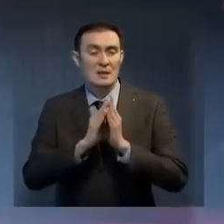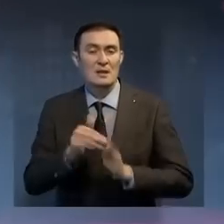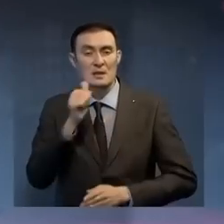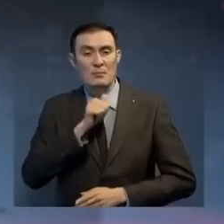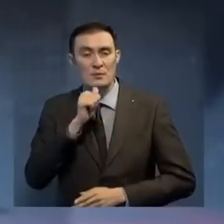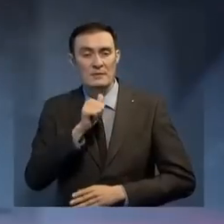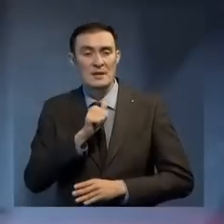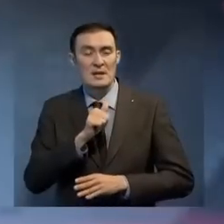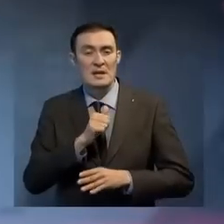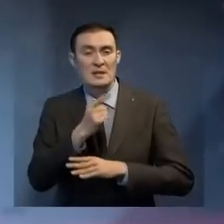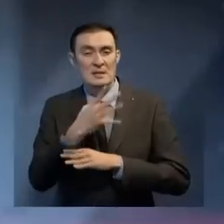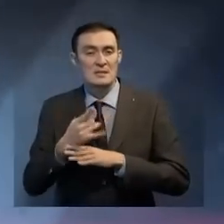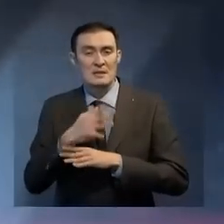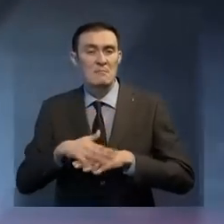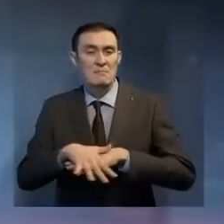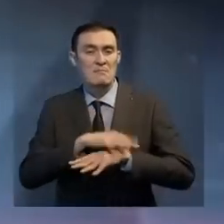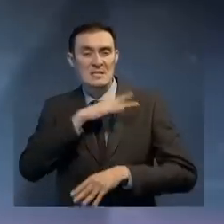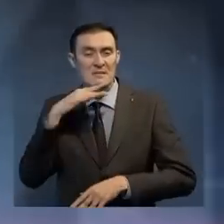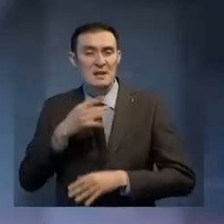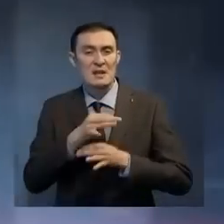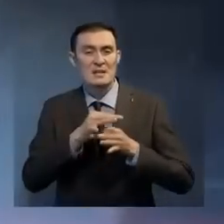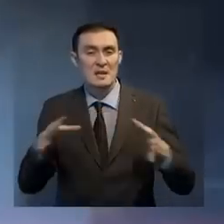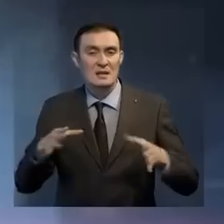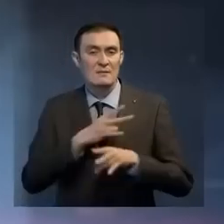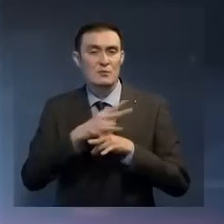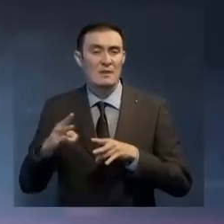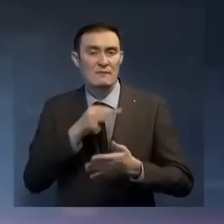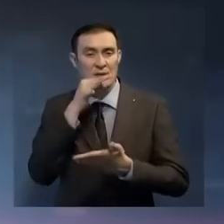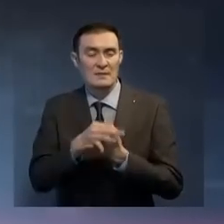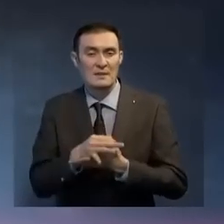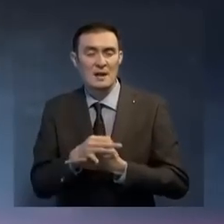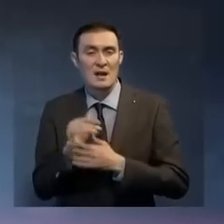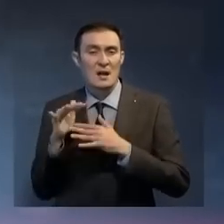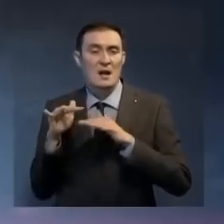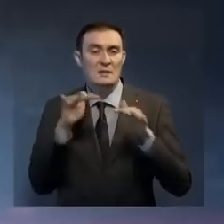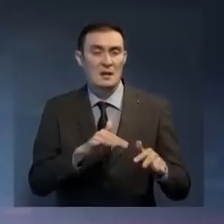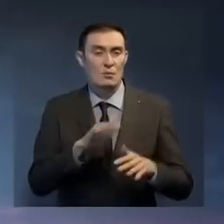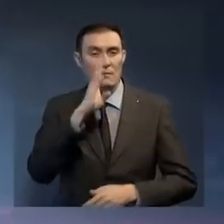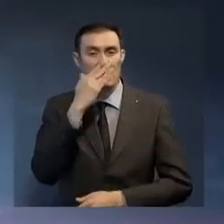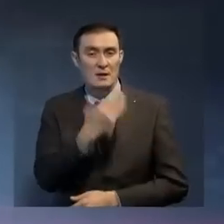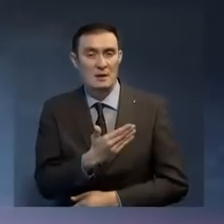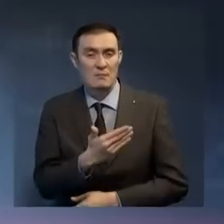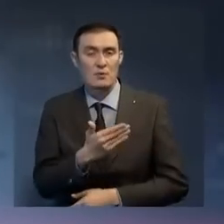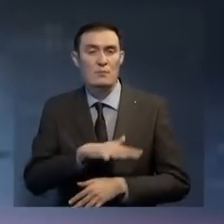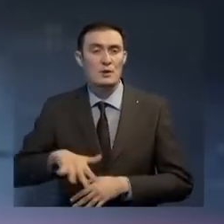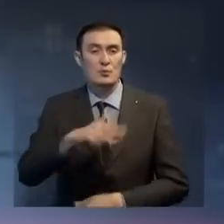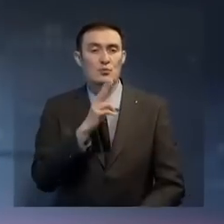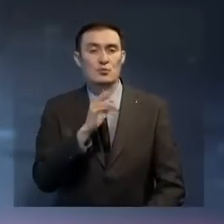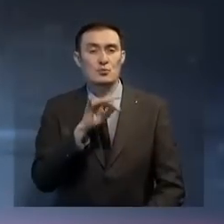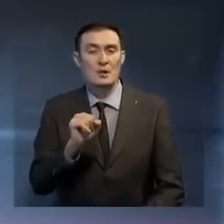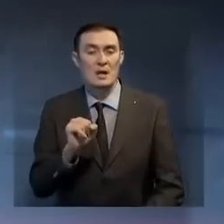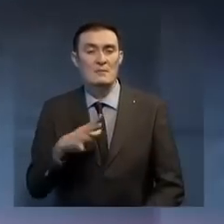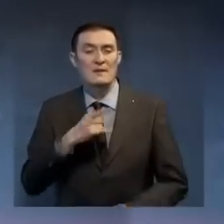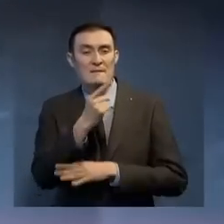ракет и отработано нанесение массированного ядерного удара в ответ на атаку условного противника. По полигону Кура на